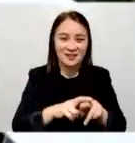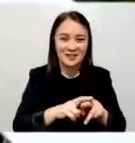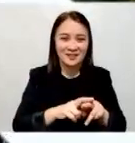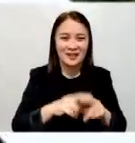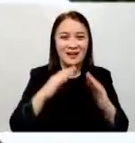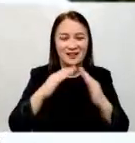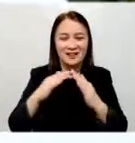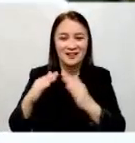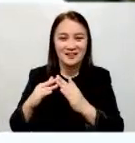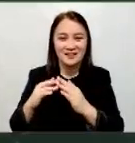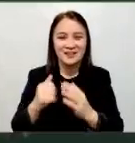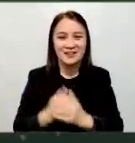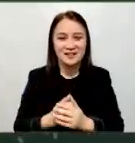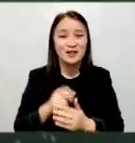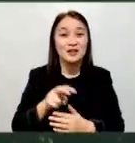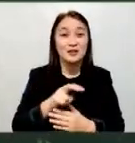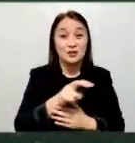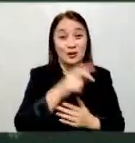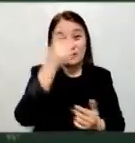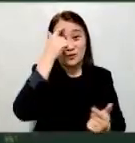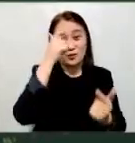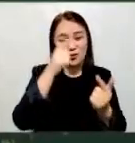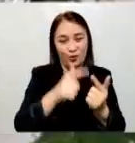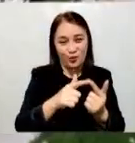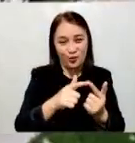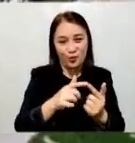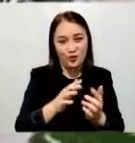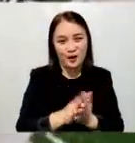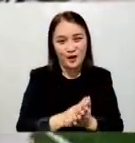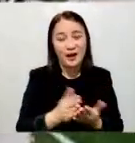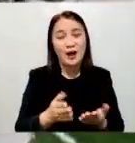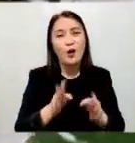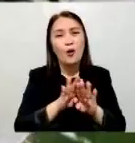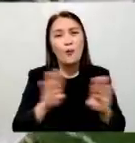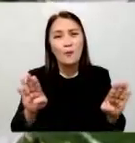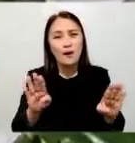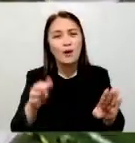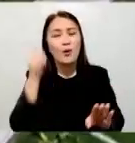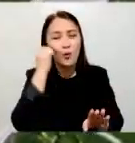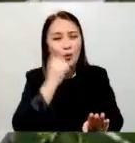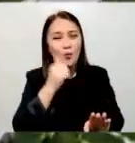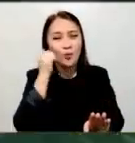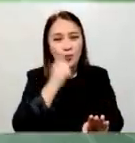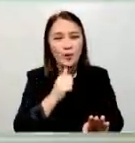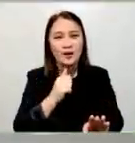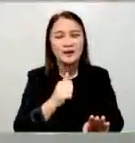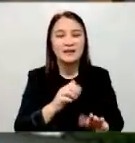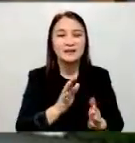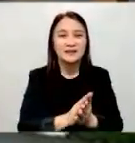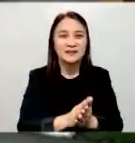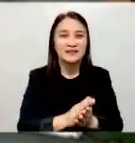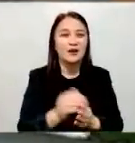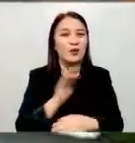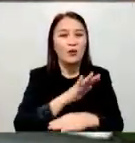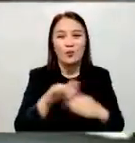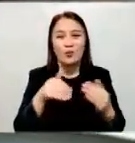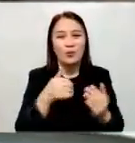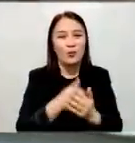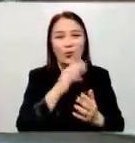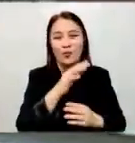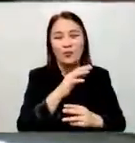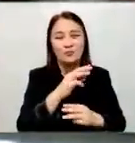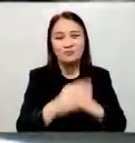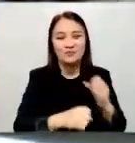inyong travel goals dahil ang Torres Farm and Resort ay bukas araw-araw at whole year round. Tiyak na mas